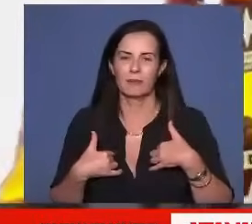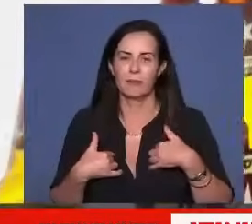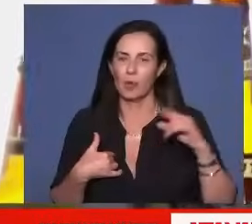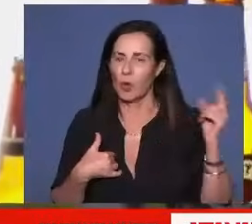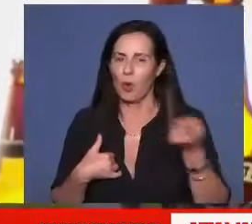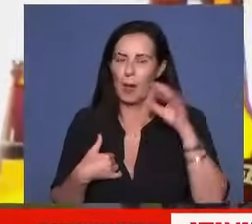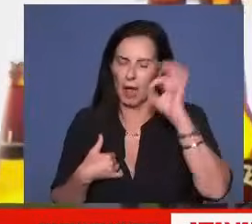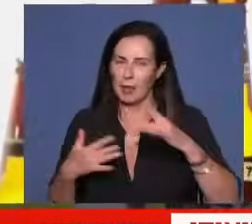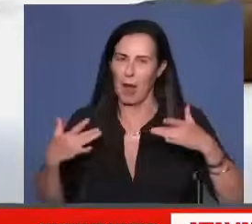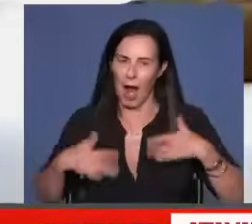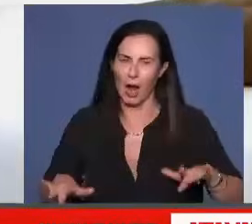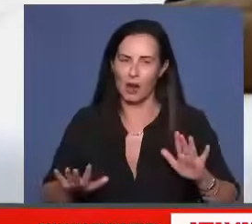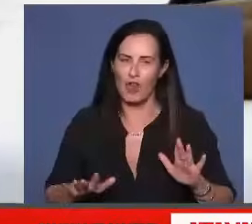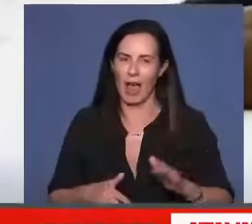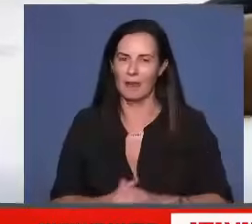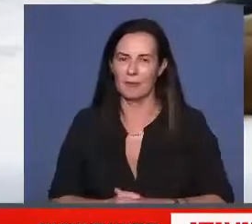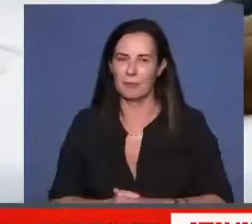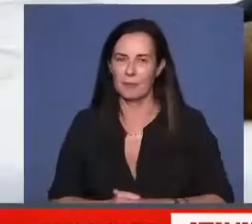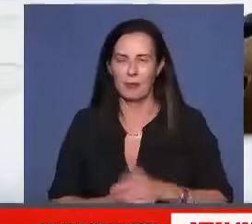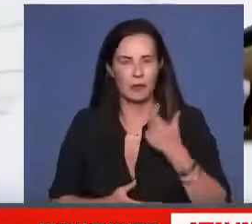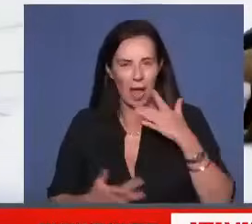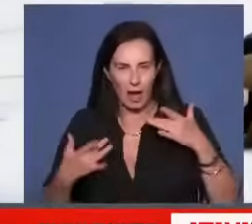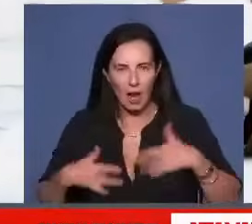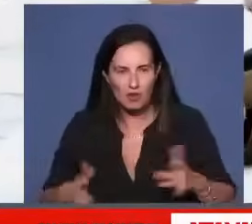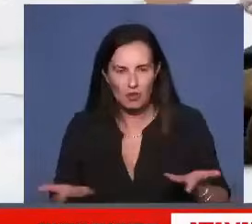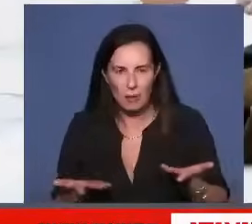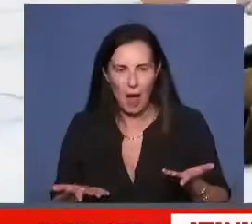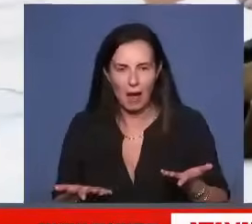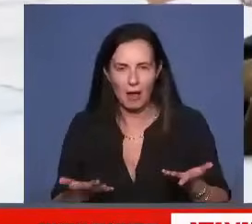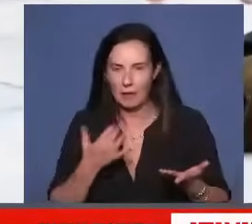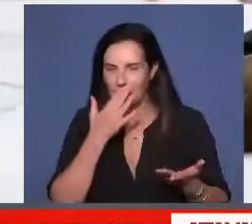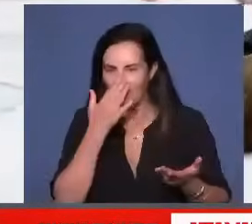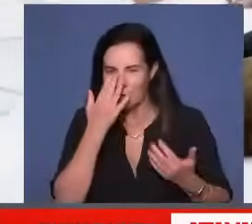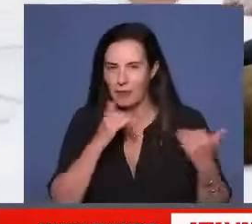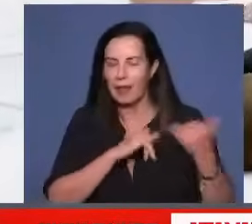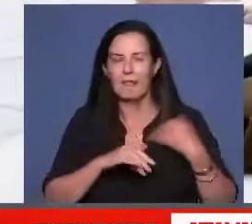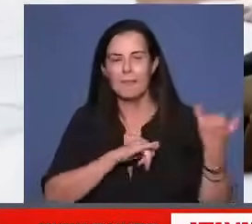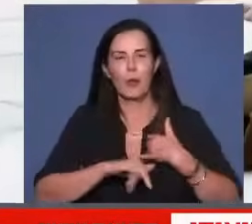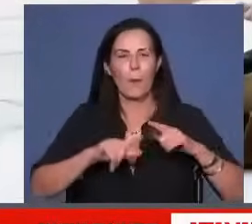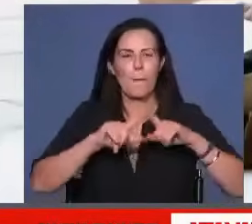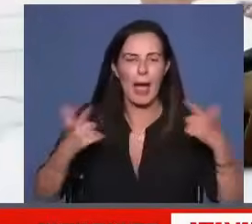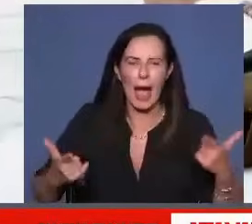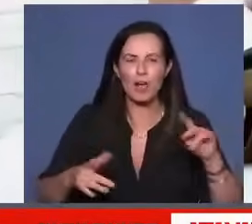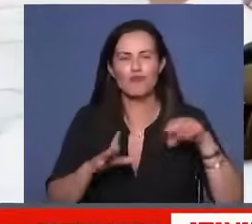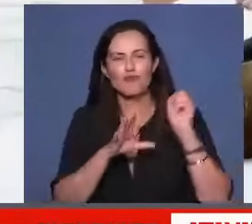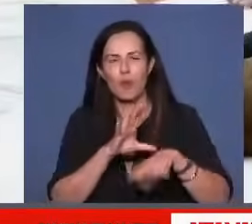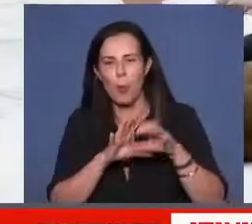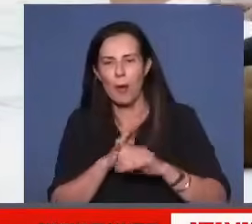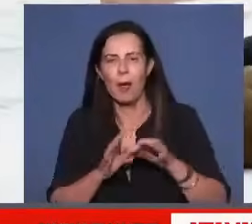בשלב ההכחשה, נראה לי בכלל. מה זה הכחשה? הסמכות. הם שמו לנו בריכה, וזהו, כן.